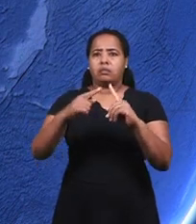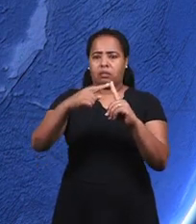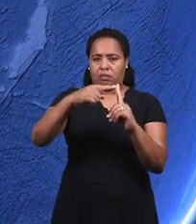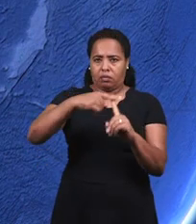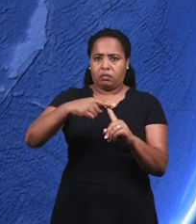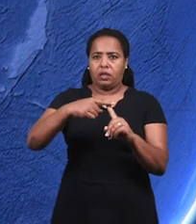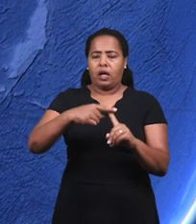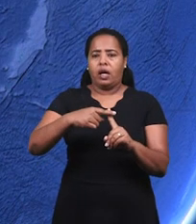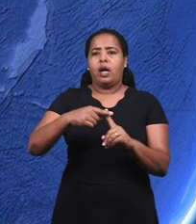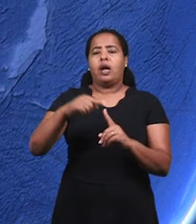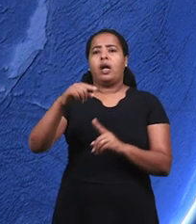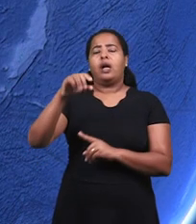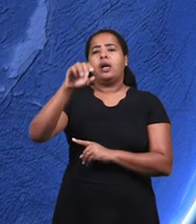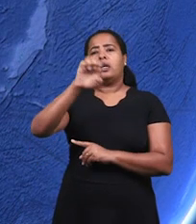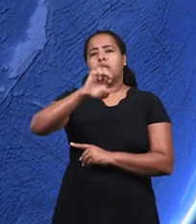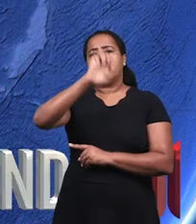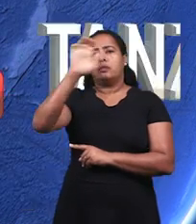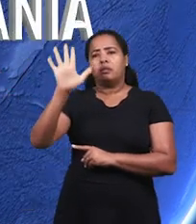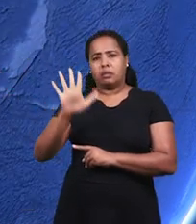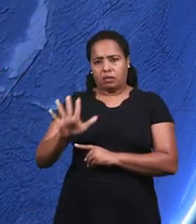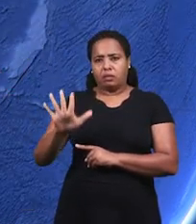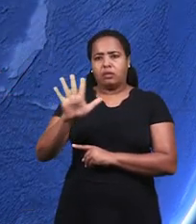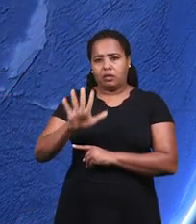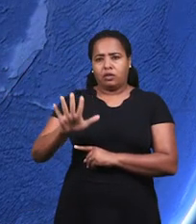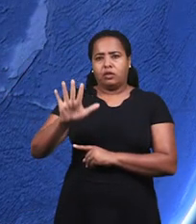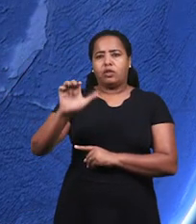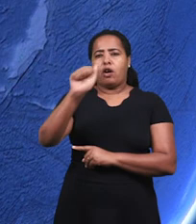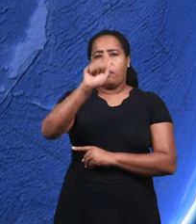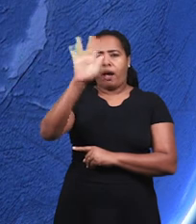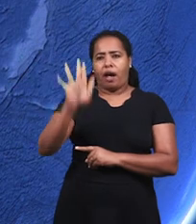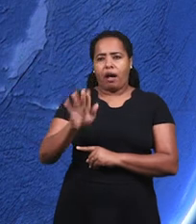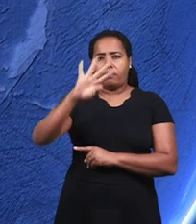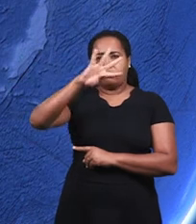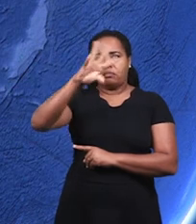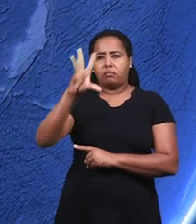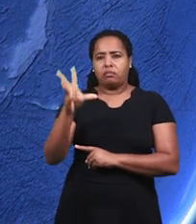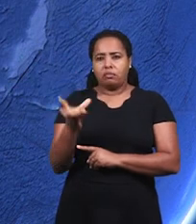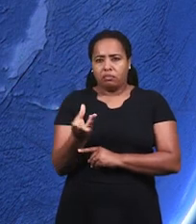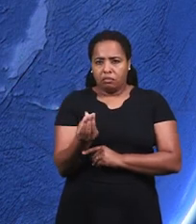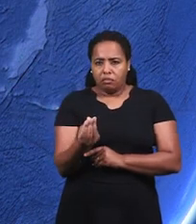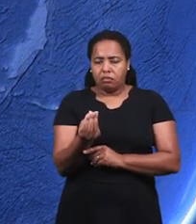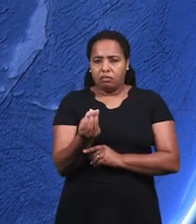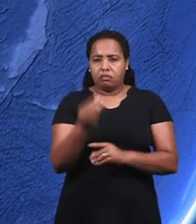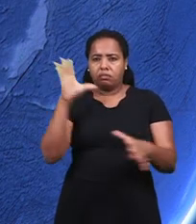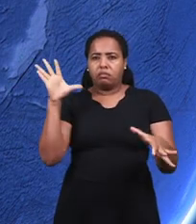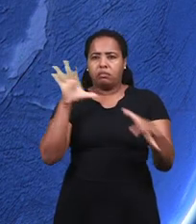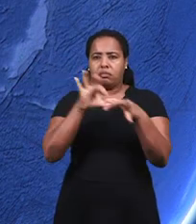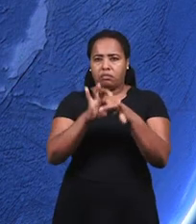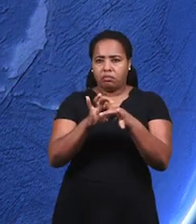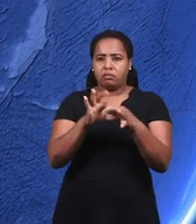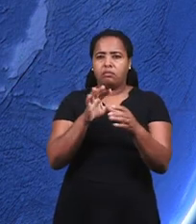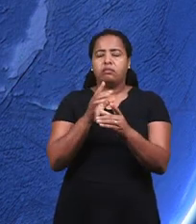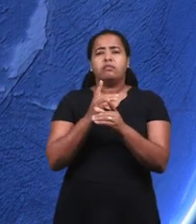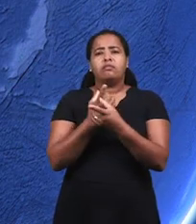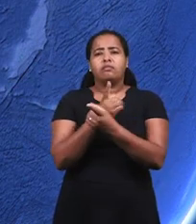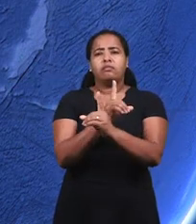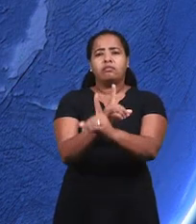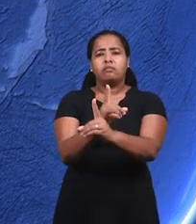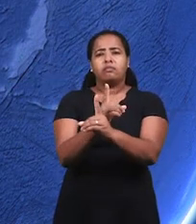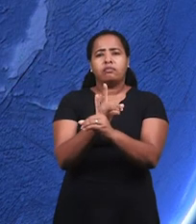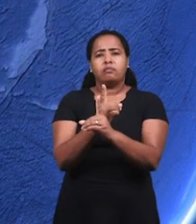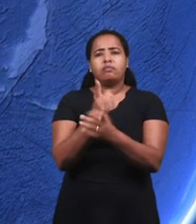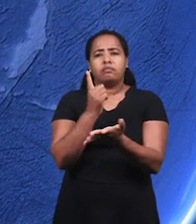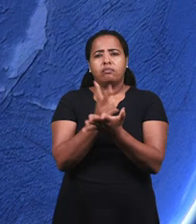Amériques, Europe, Afrique, Asie et Océanie, connectés par la même doctrine, par